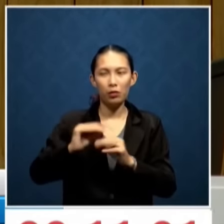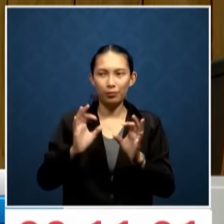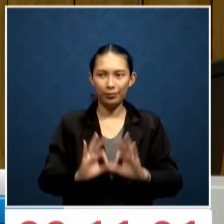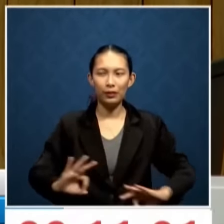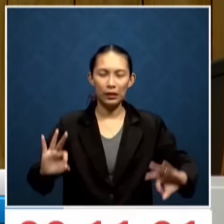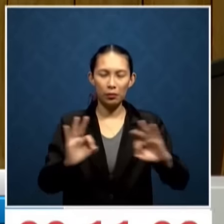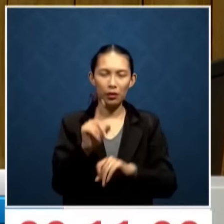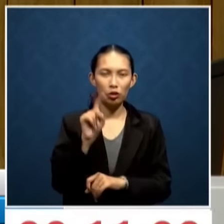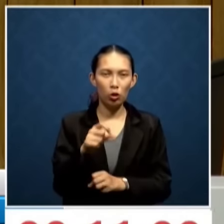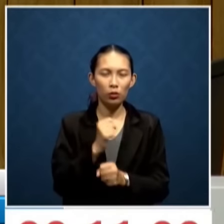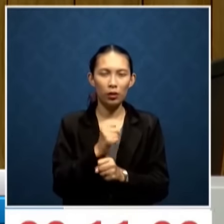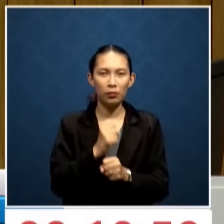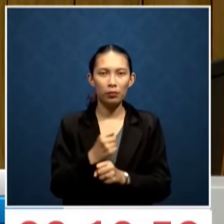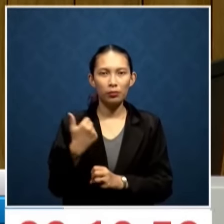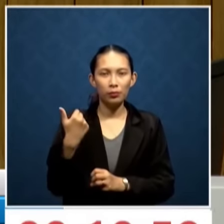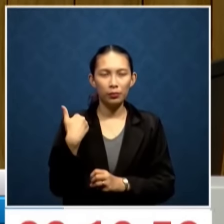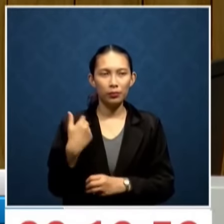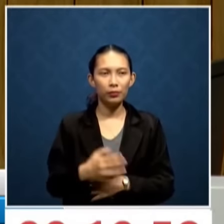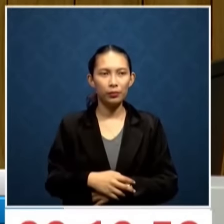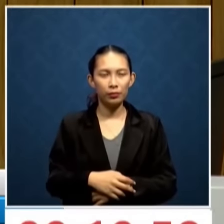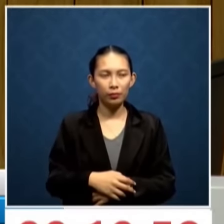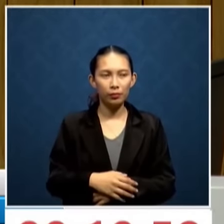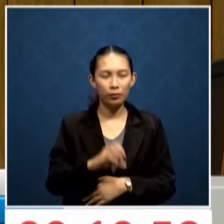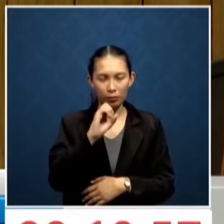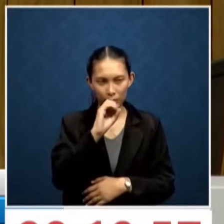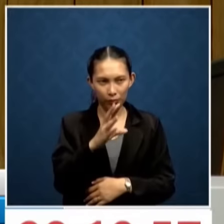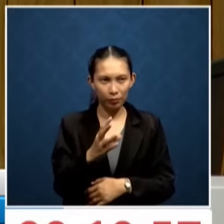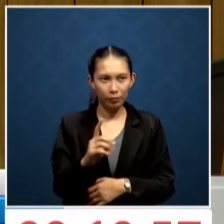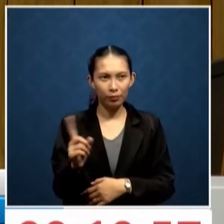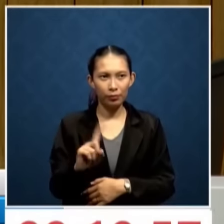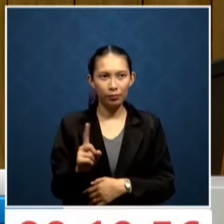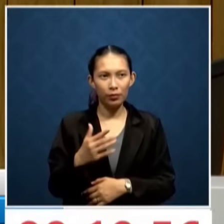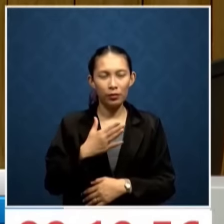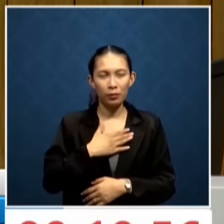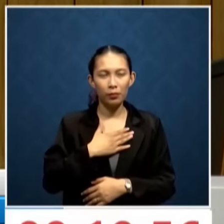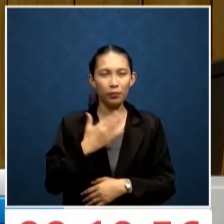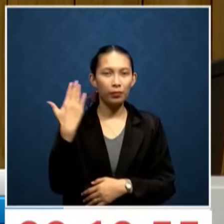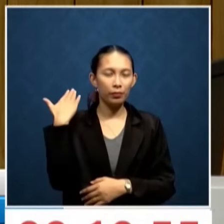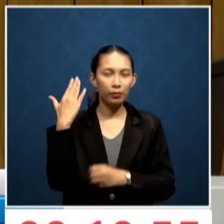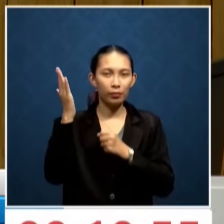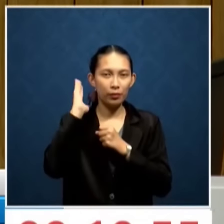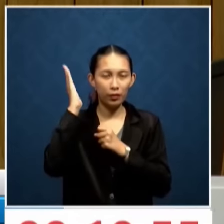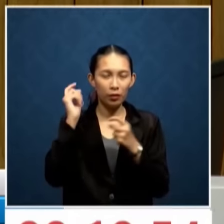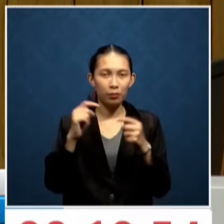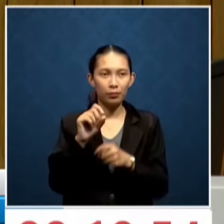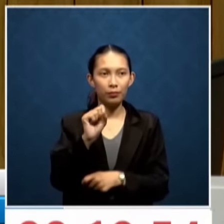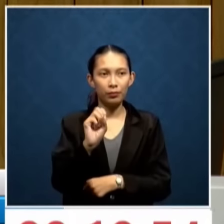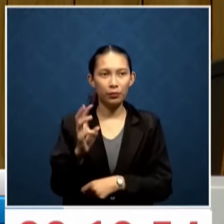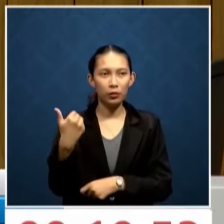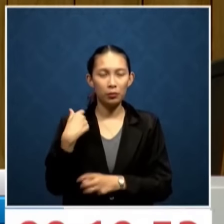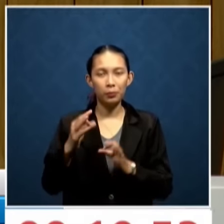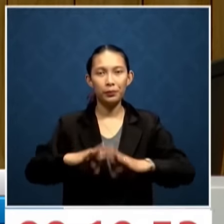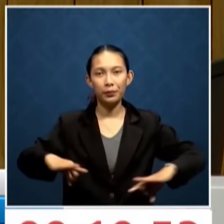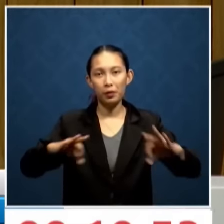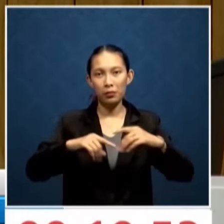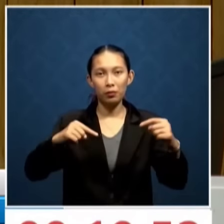ำคัญและจำเป็นผมเองขอเรียนท่านนิดนึงนะครับผมเองเหมือนที่ผมได้อภิปรายในสภาความสำคัญ